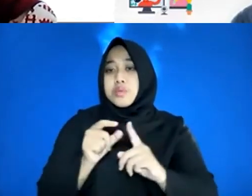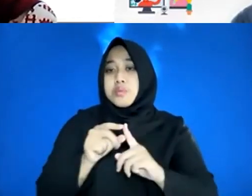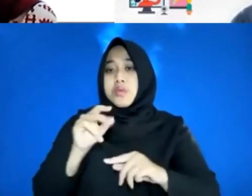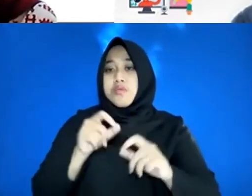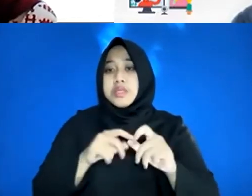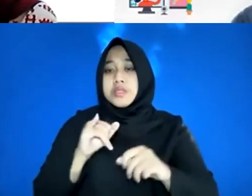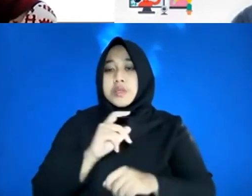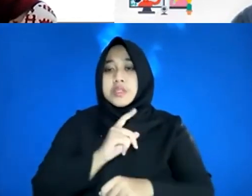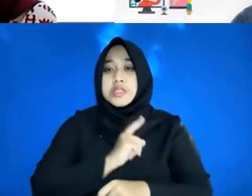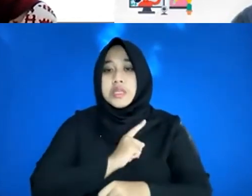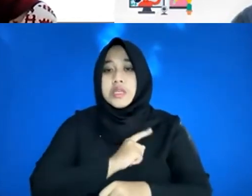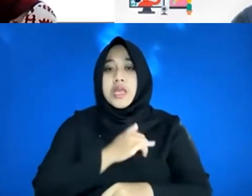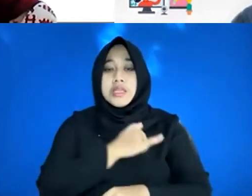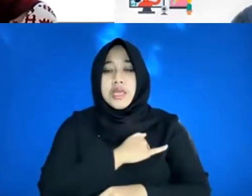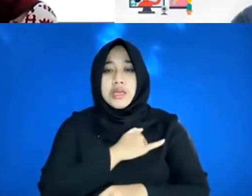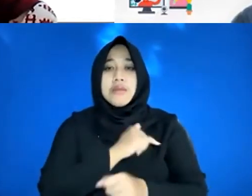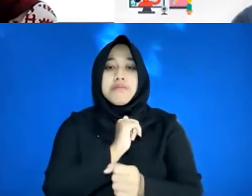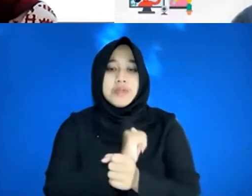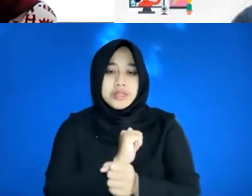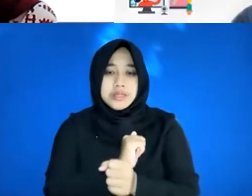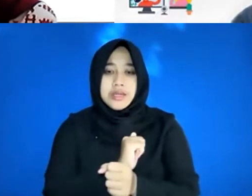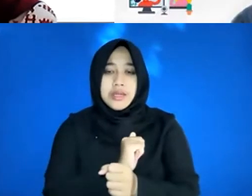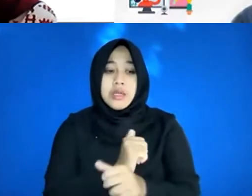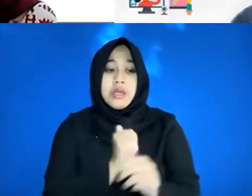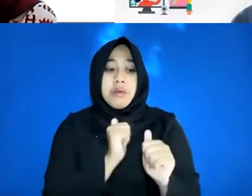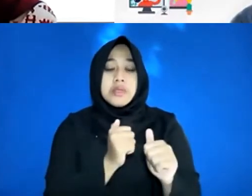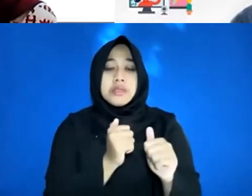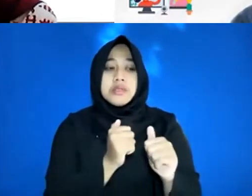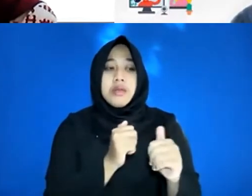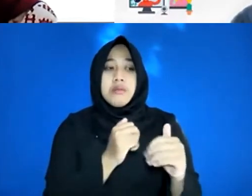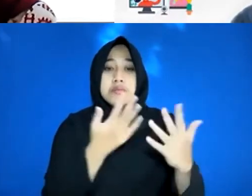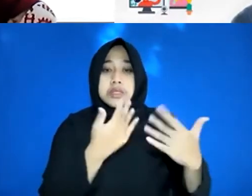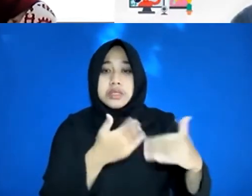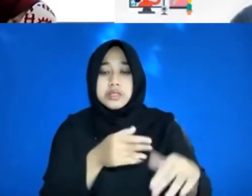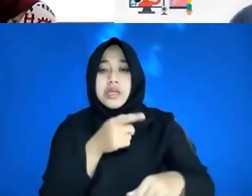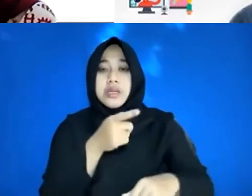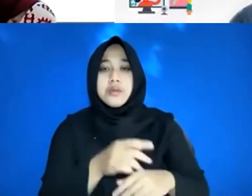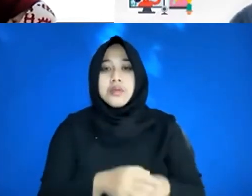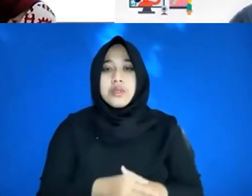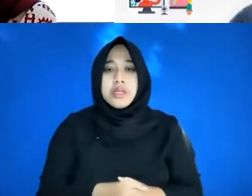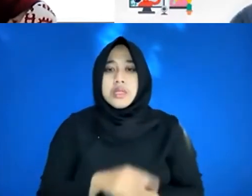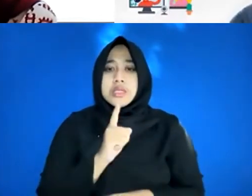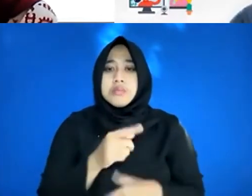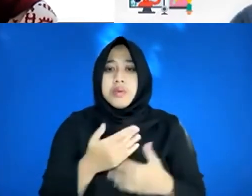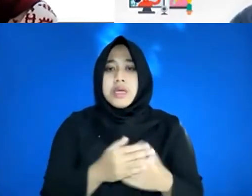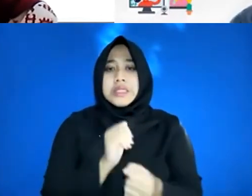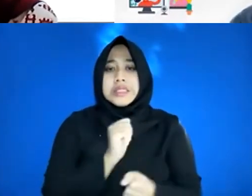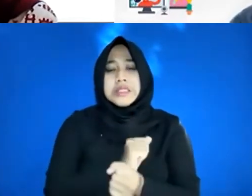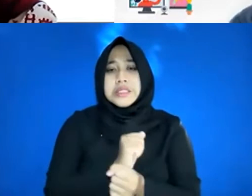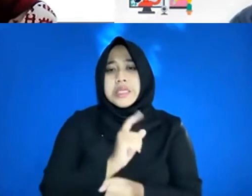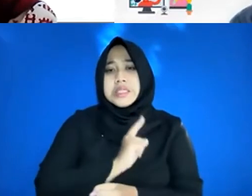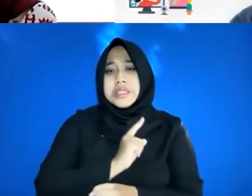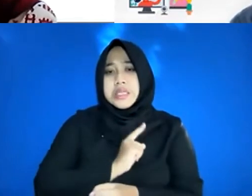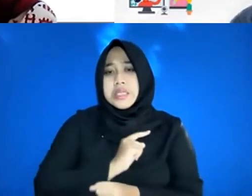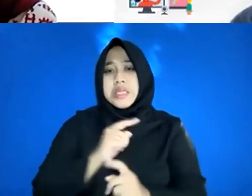lebih yakin dalam bekerja, kemudian bisa mengatasi burnout itu karena kerja sendiri ini dengan